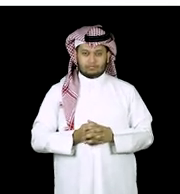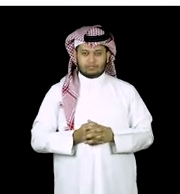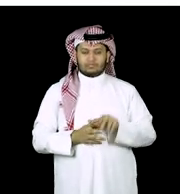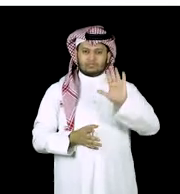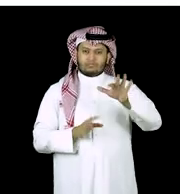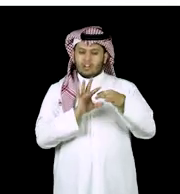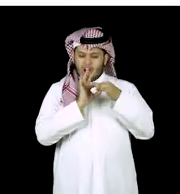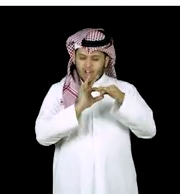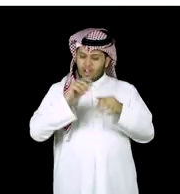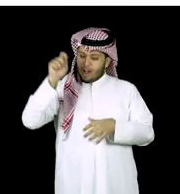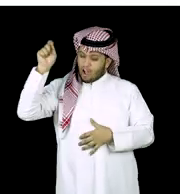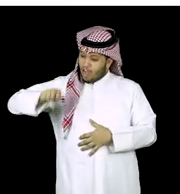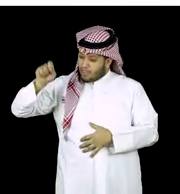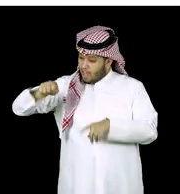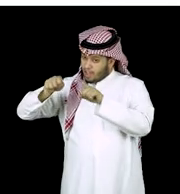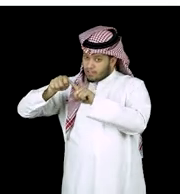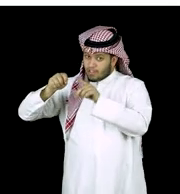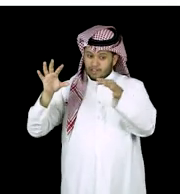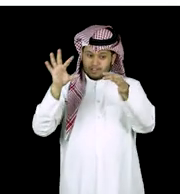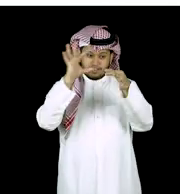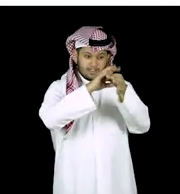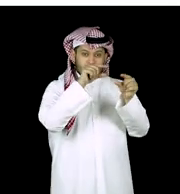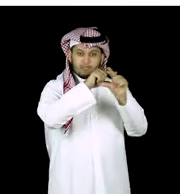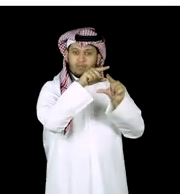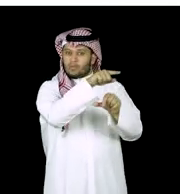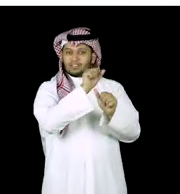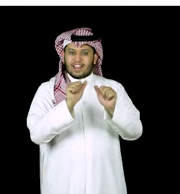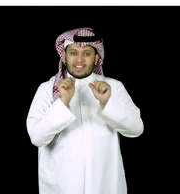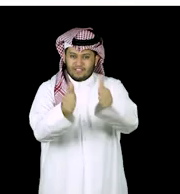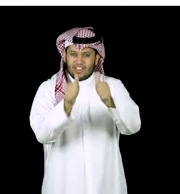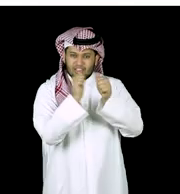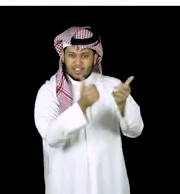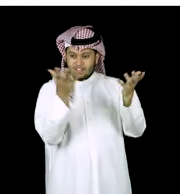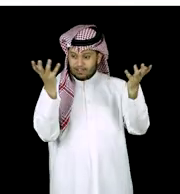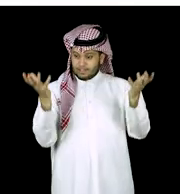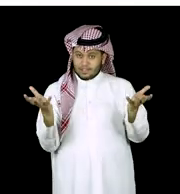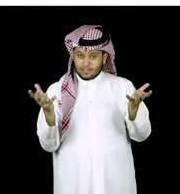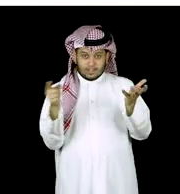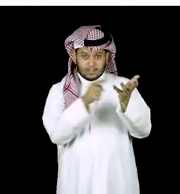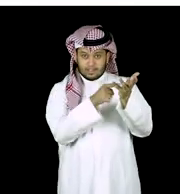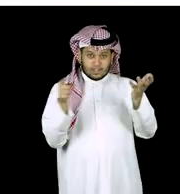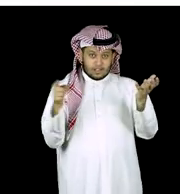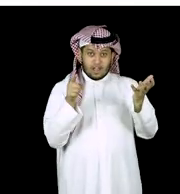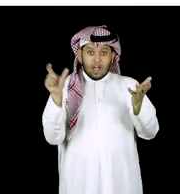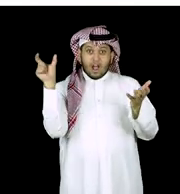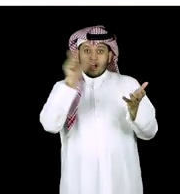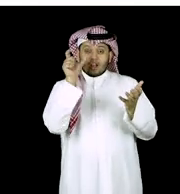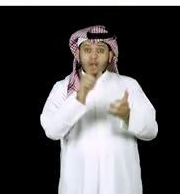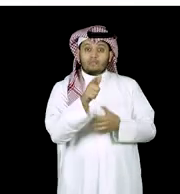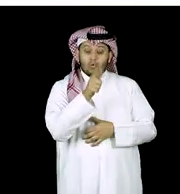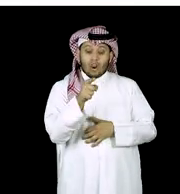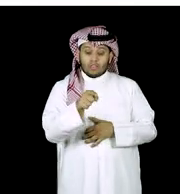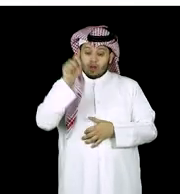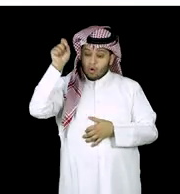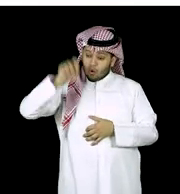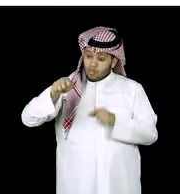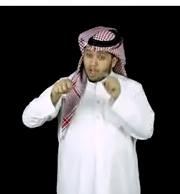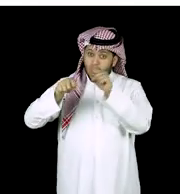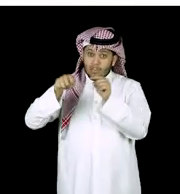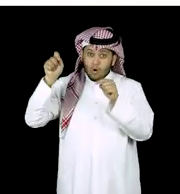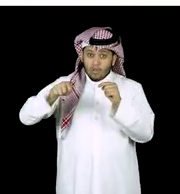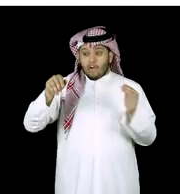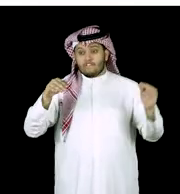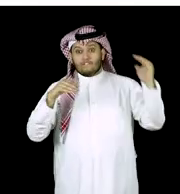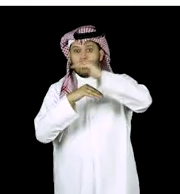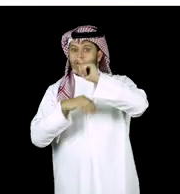علاقة السلطة القضائية بالسلطة التنفيذية. الإسلام يوجب على القضاة أن لا يجعلوا لأحد عليهم سلطانا